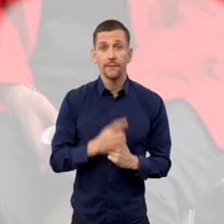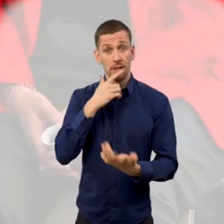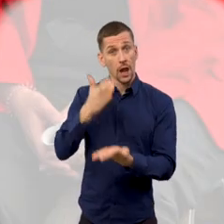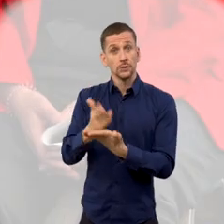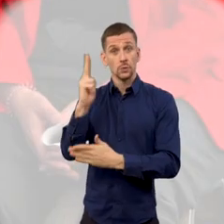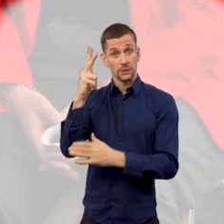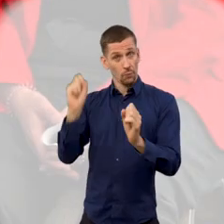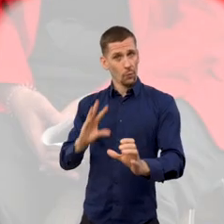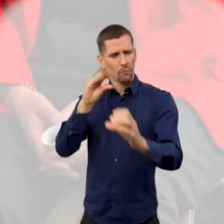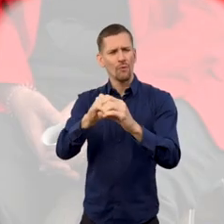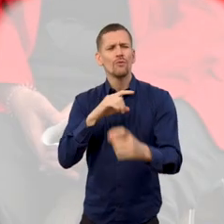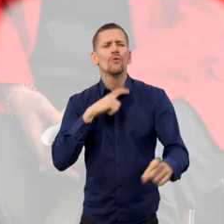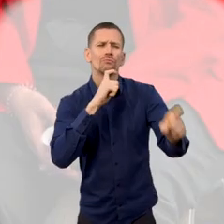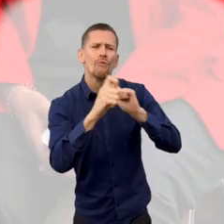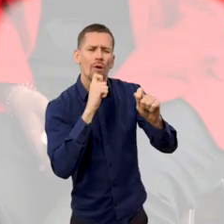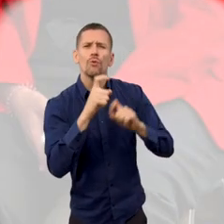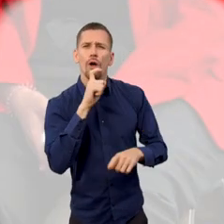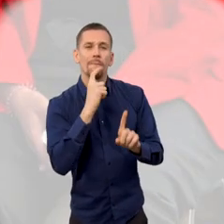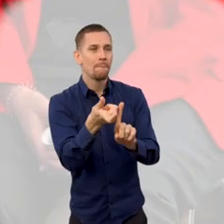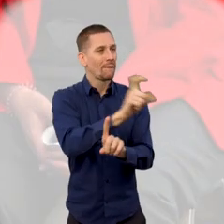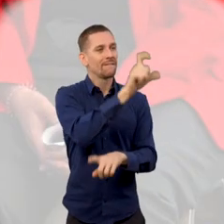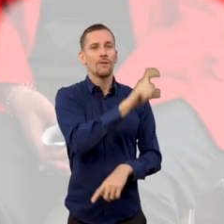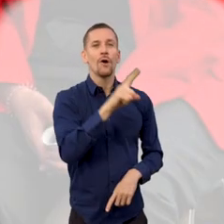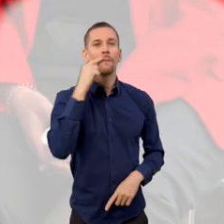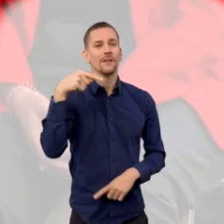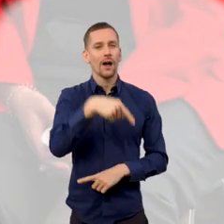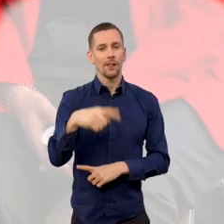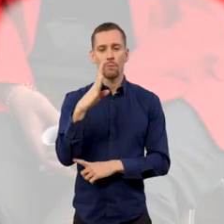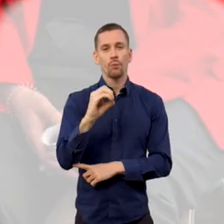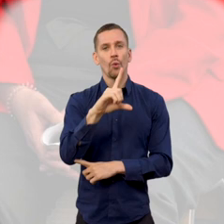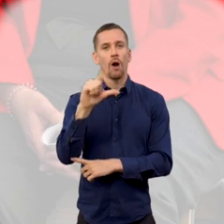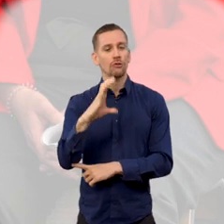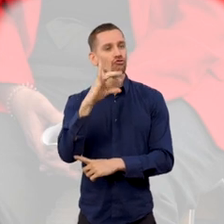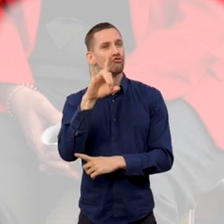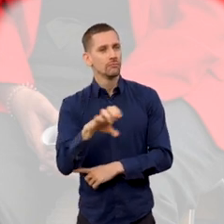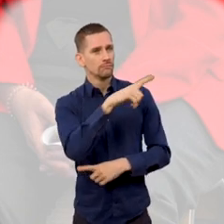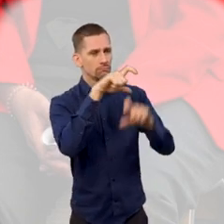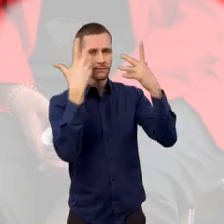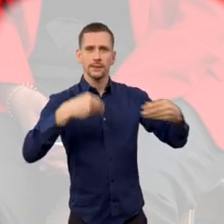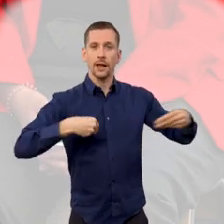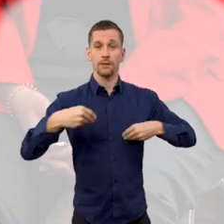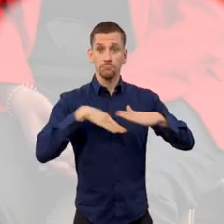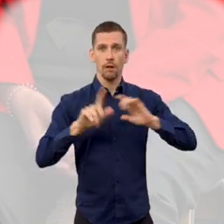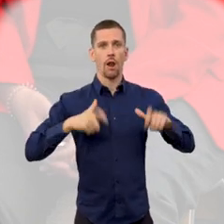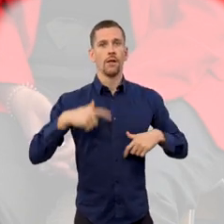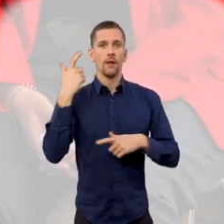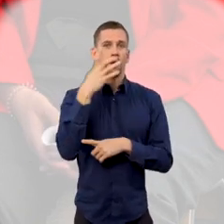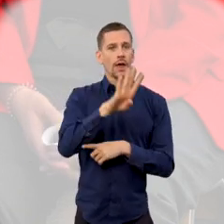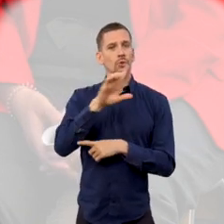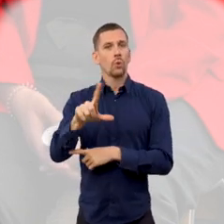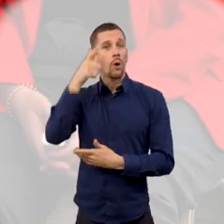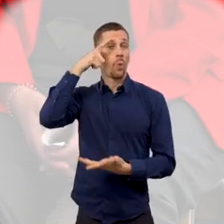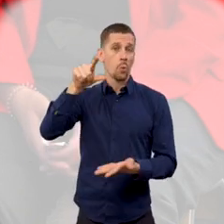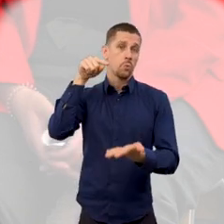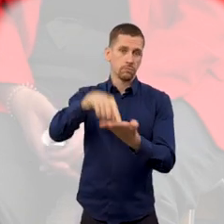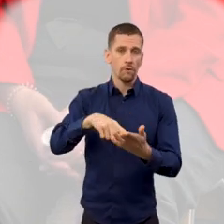Bolache, vous êtes directeur de l'école 42 Lyon-Auvergne-Rhône-Alpes, une école de code gratuite, ouverte à toutes et tous, sans condition